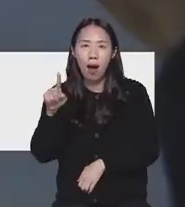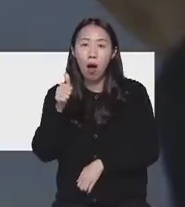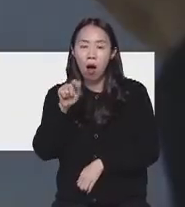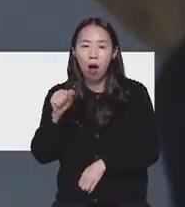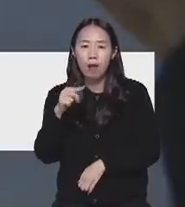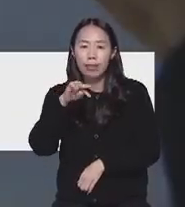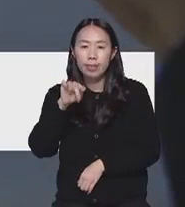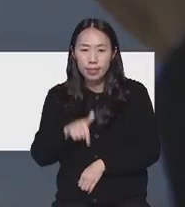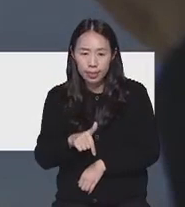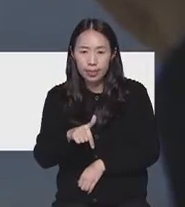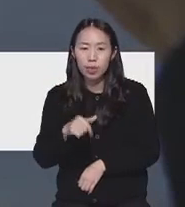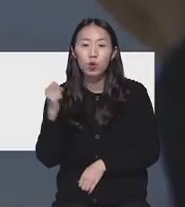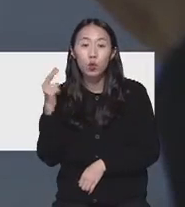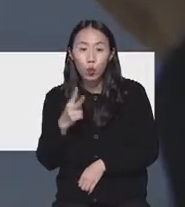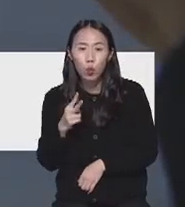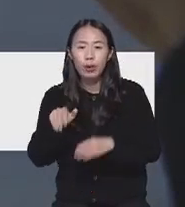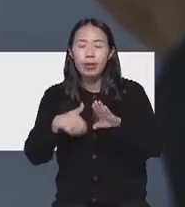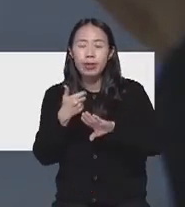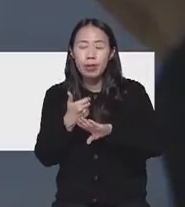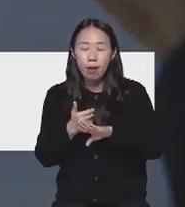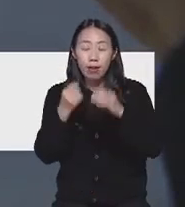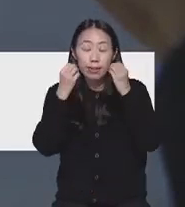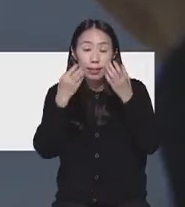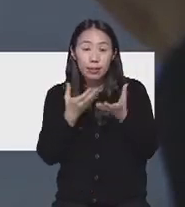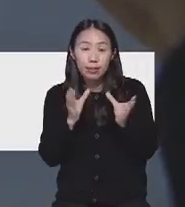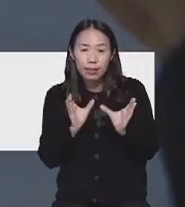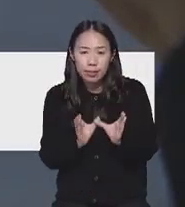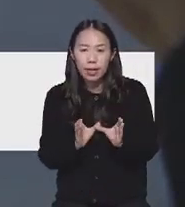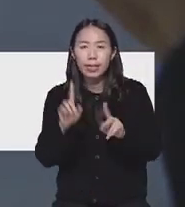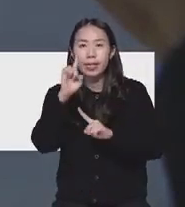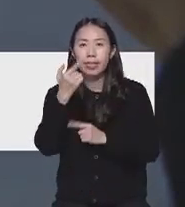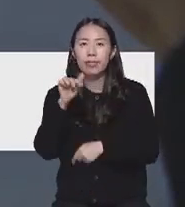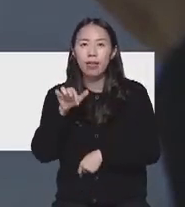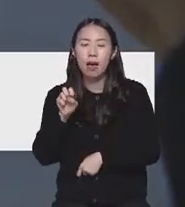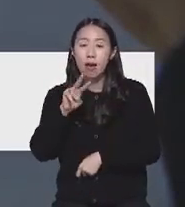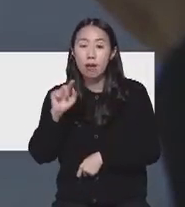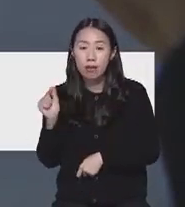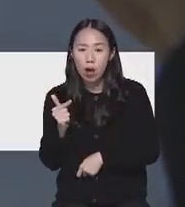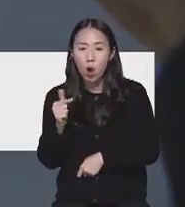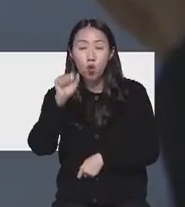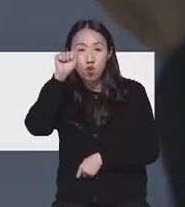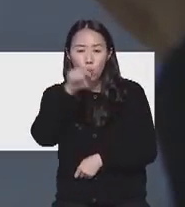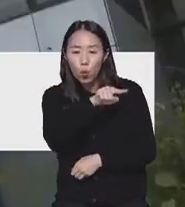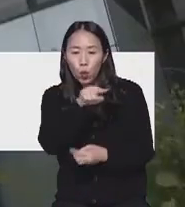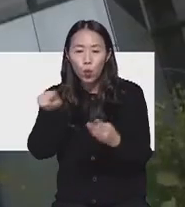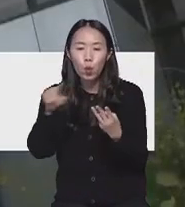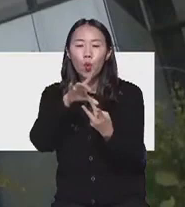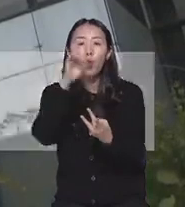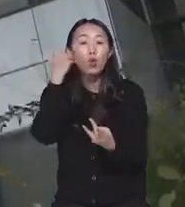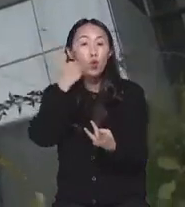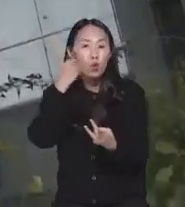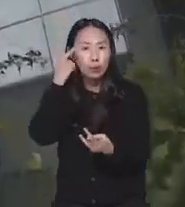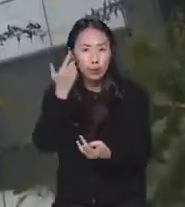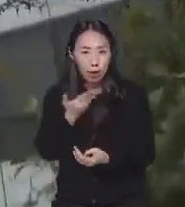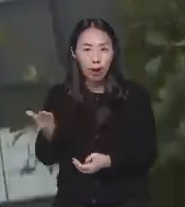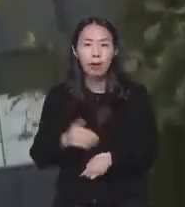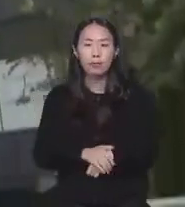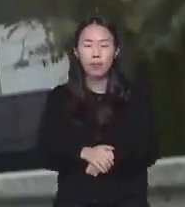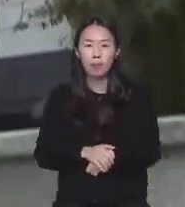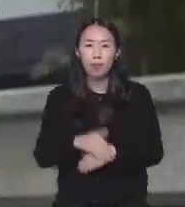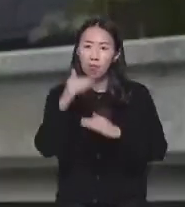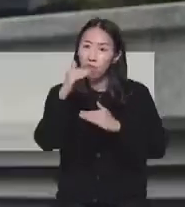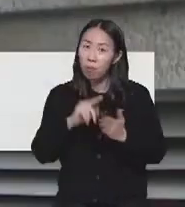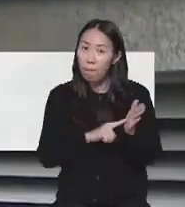당협위원장과 개혁신당 후보 이낙연 전 국무총리가 출마한다면 누구에게 투표하시겠습니까? 이 같은